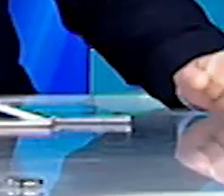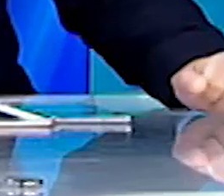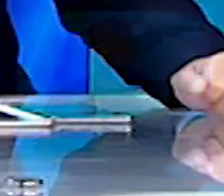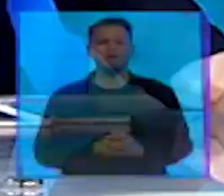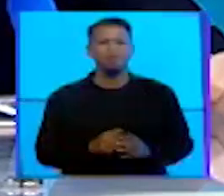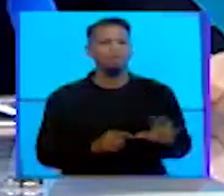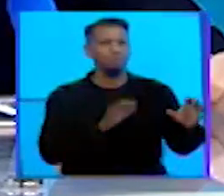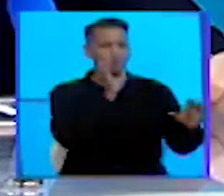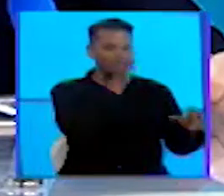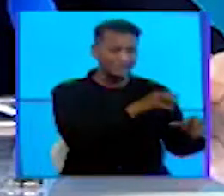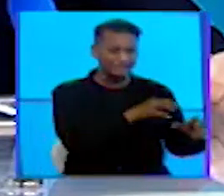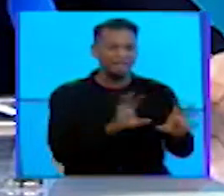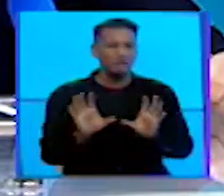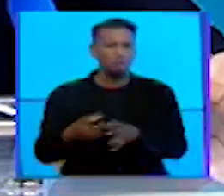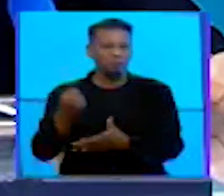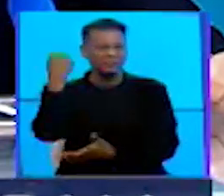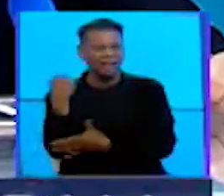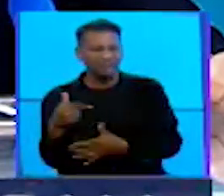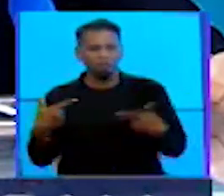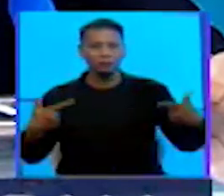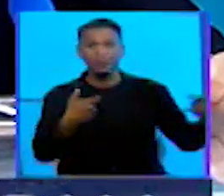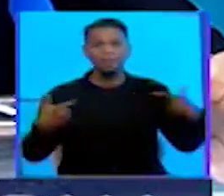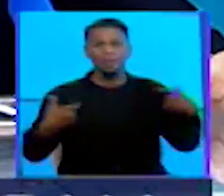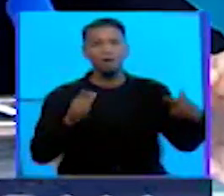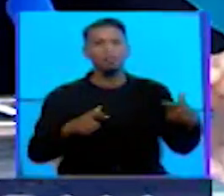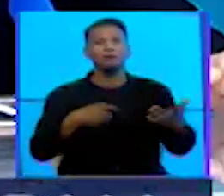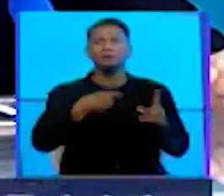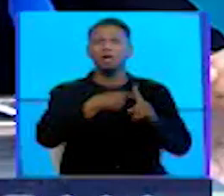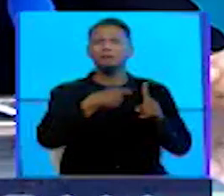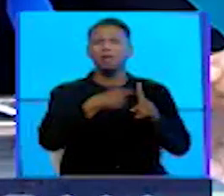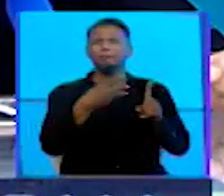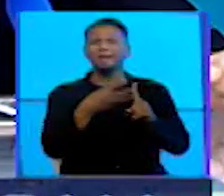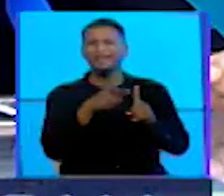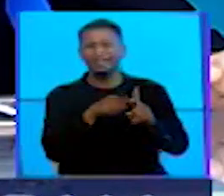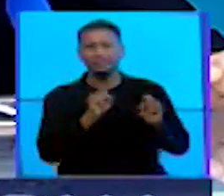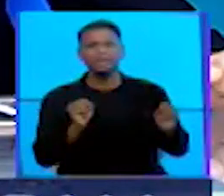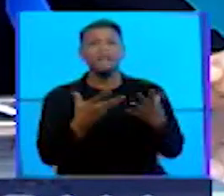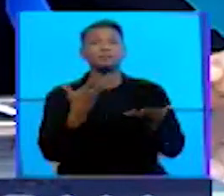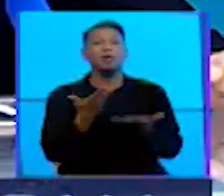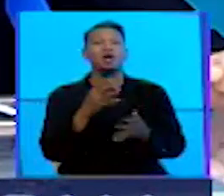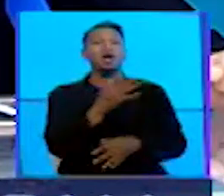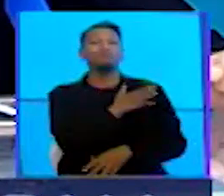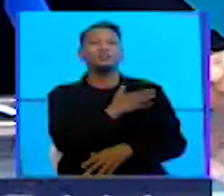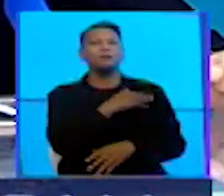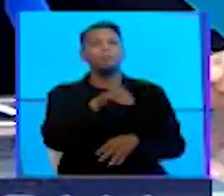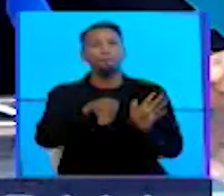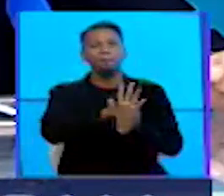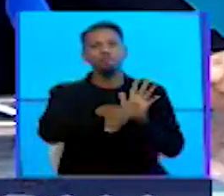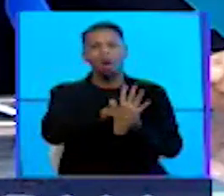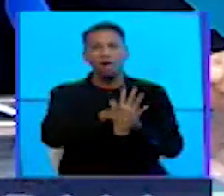Kontak tembak antara aparat keamanan dan kelompok kriminal bersenjata KKB kembali terjadi di Distrik Laga, Kabupaten Puncak,